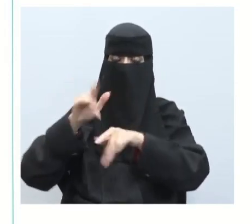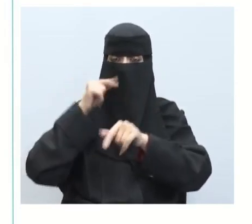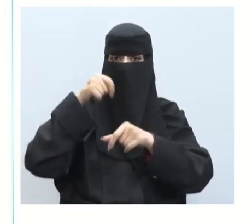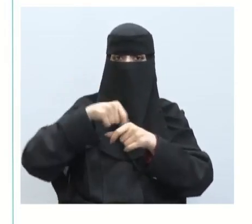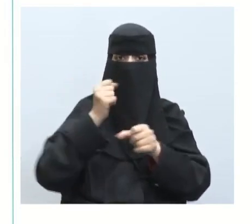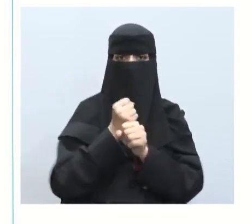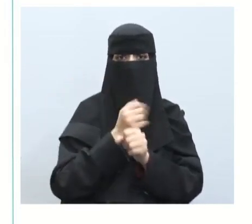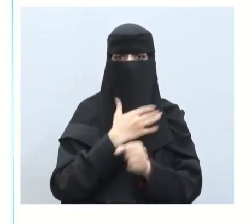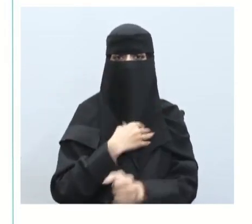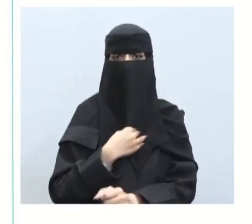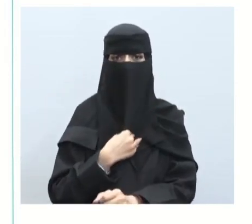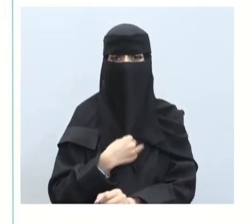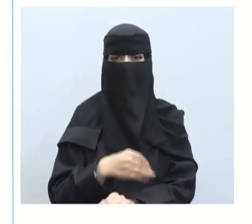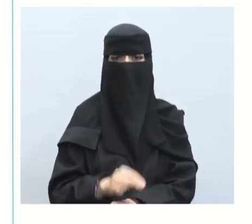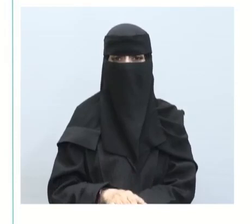في